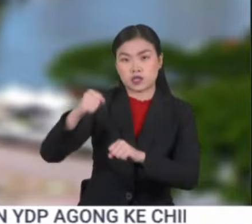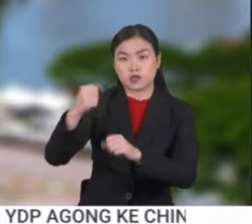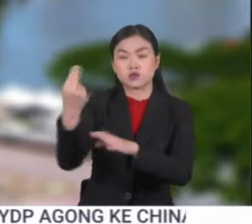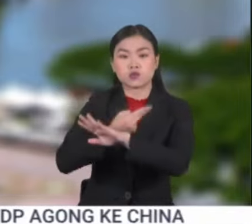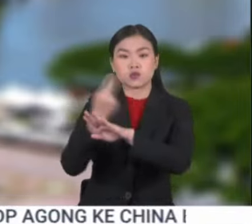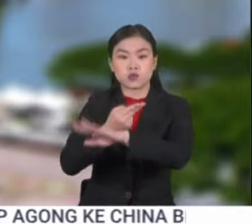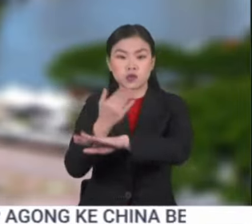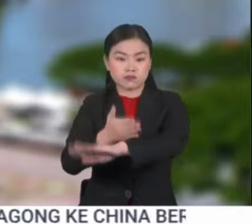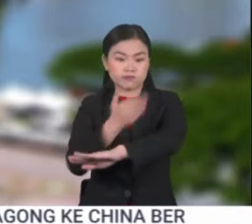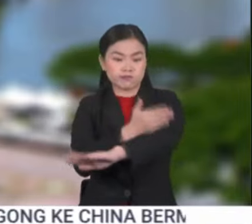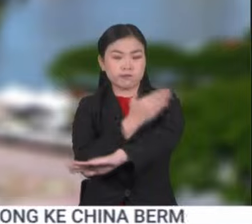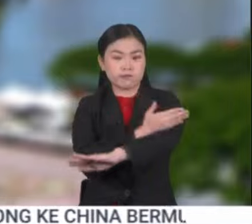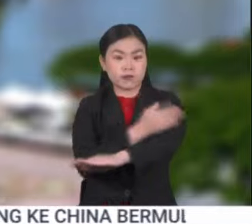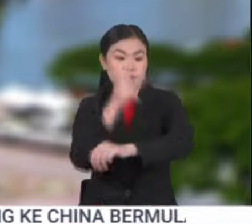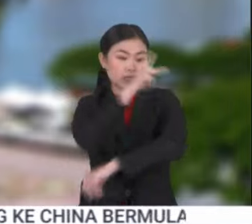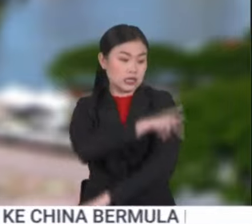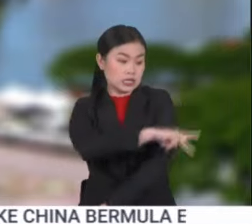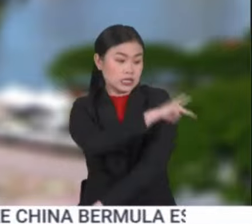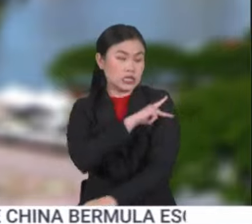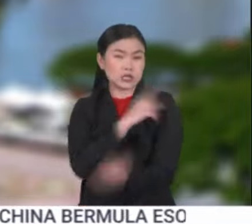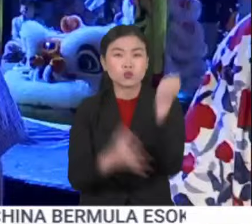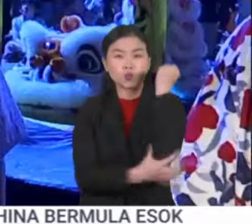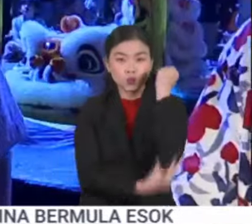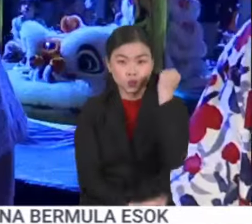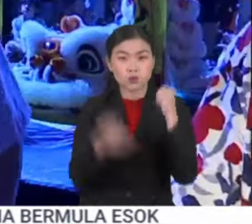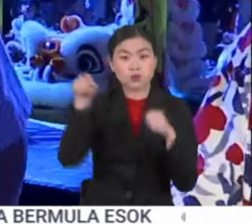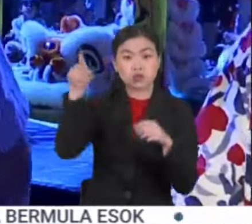taraf klinik-klinik daif di Sarawak.